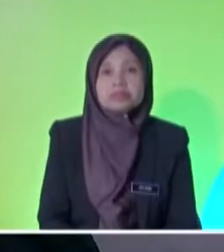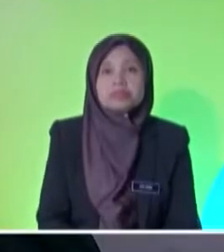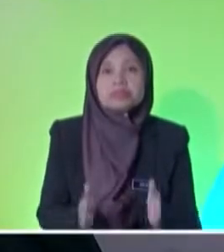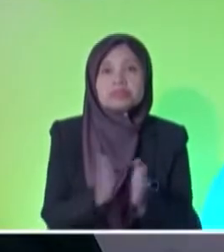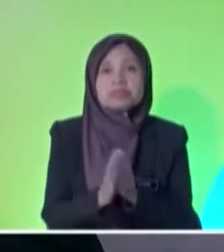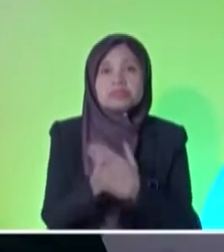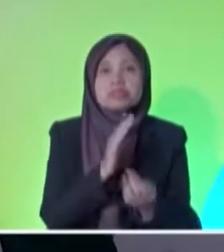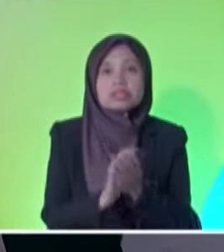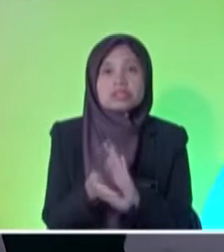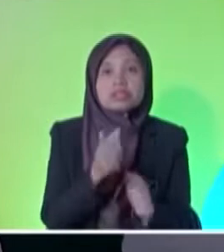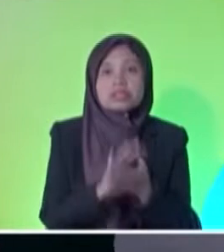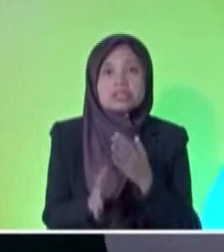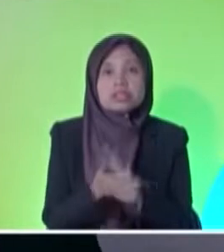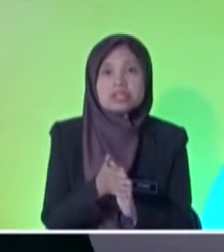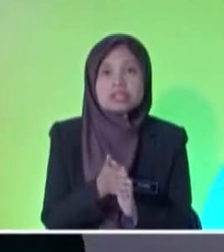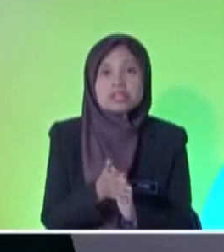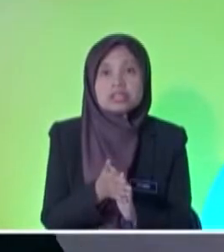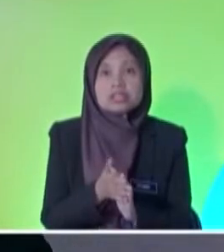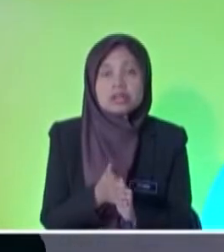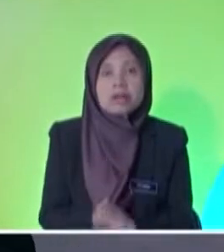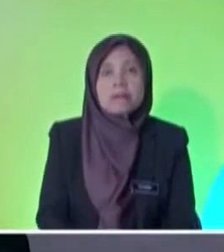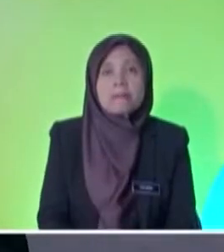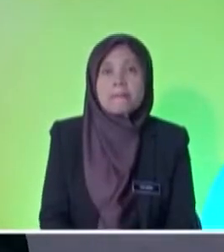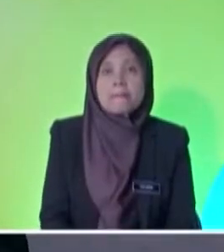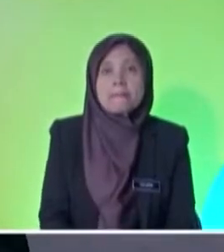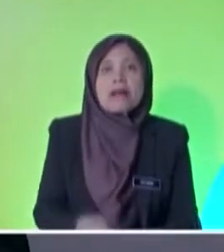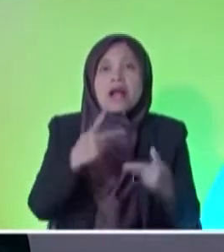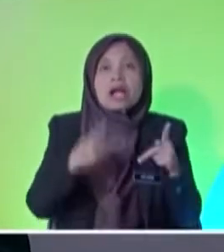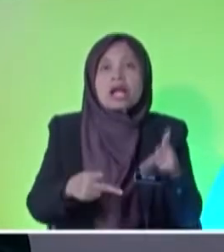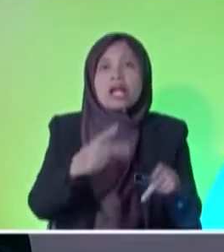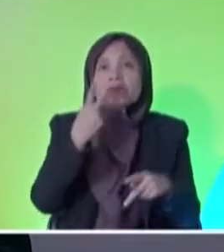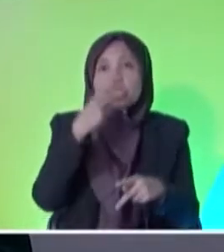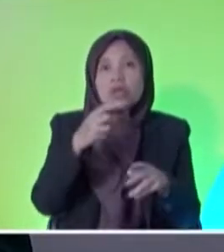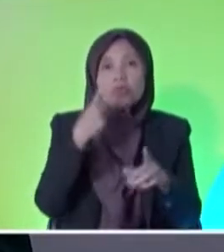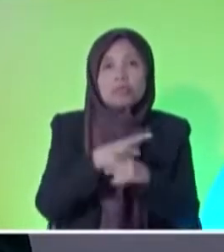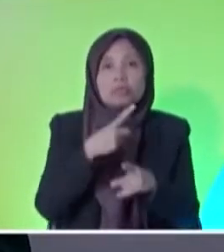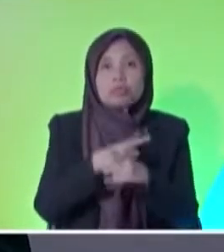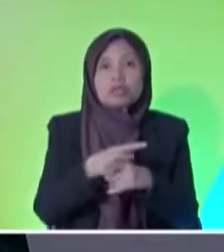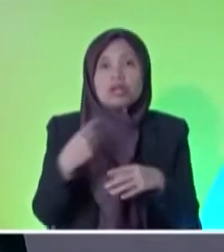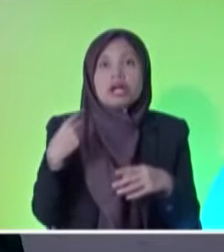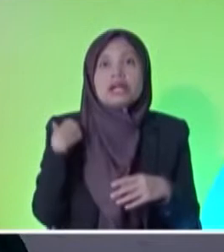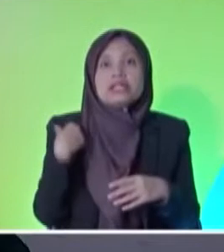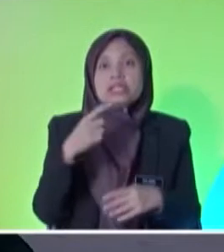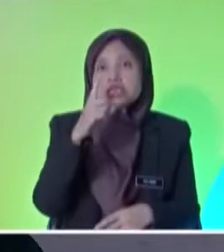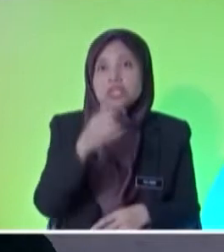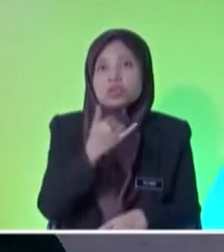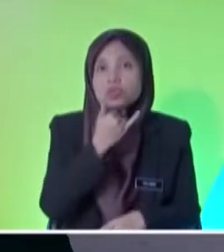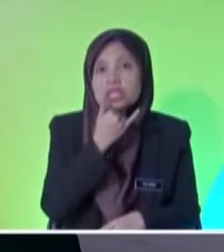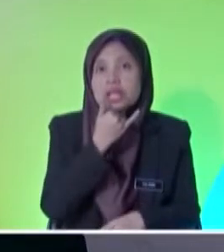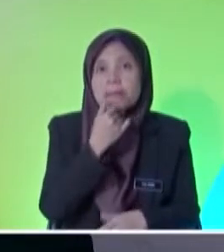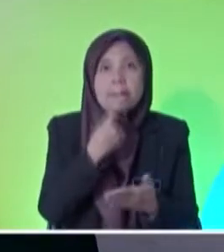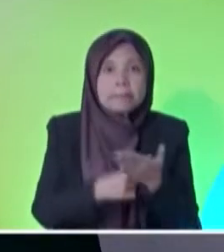sapu tangan Oke dekat sini murid-murid kalau perhatikan betul-betul ada sakit selapan sahaja Abang Fadi buat